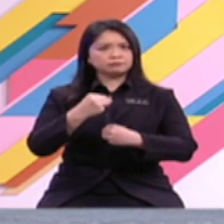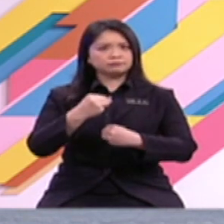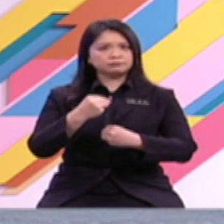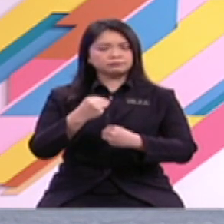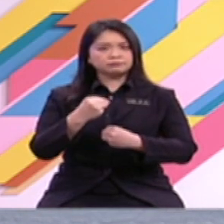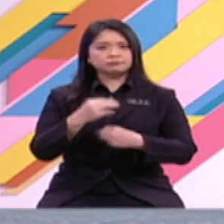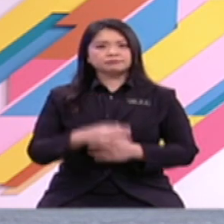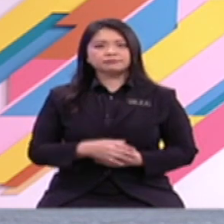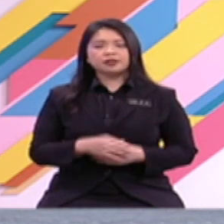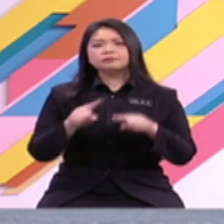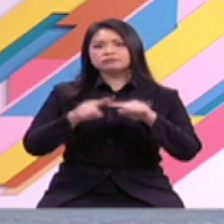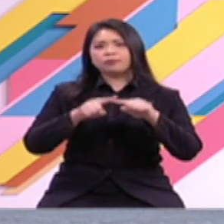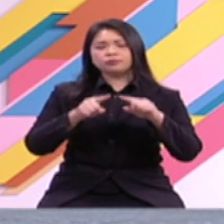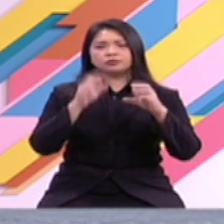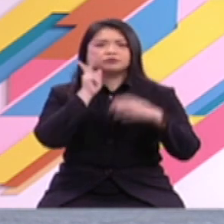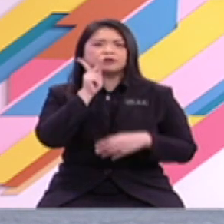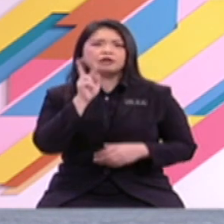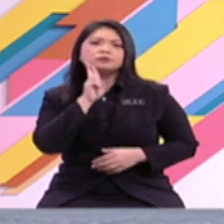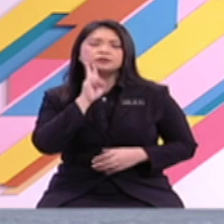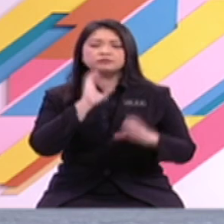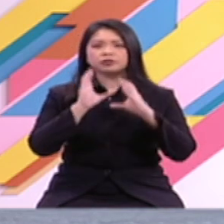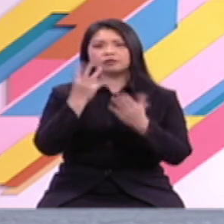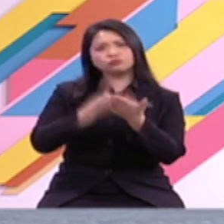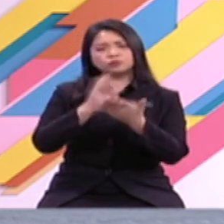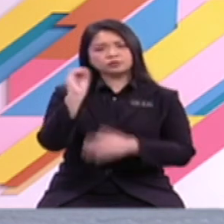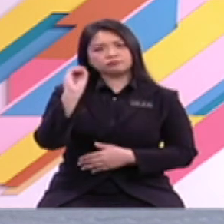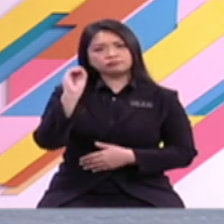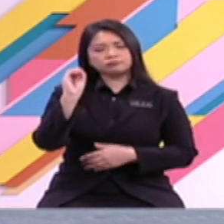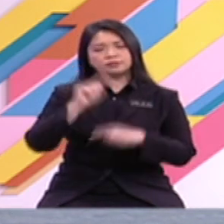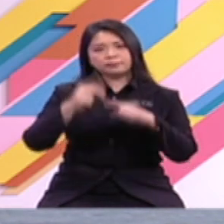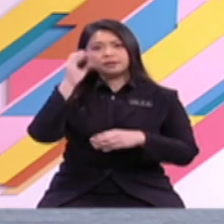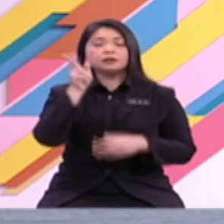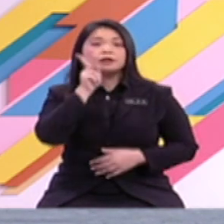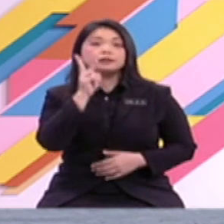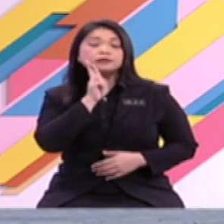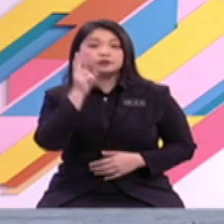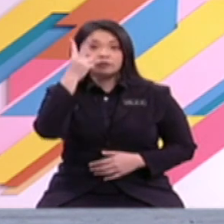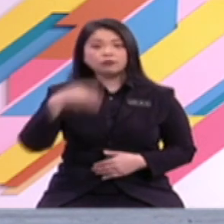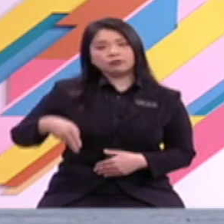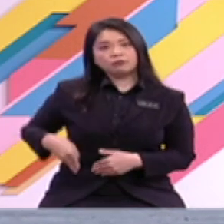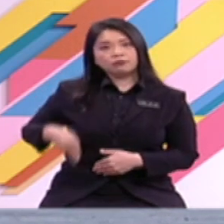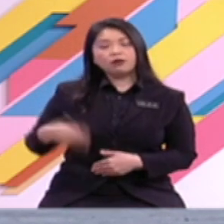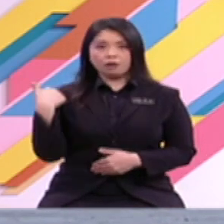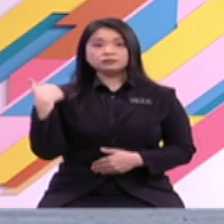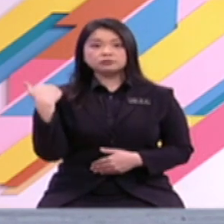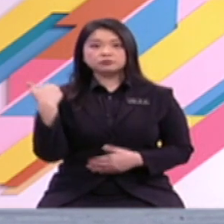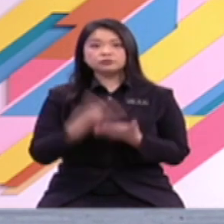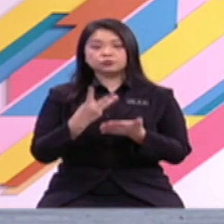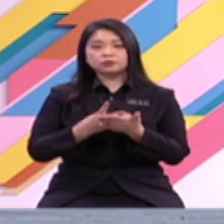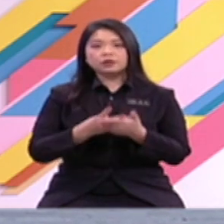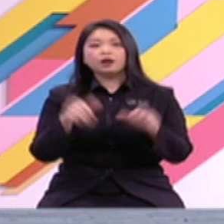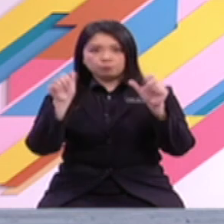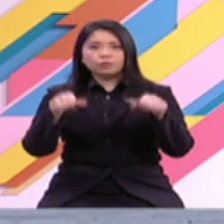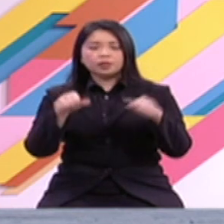cantik nih ada duit eh sekejap saja duit Lego ha ho oh duhita